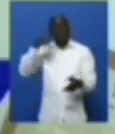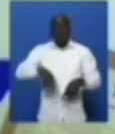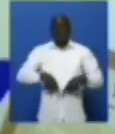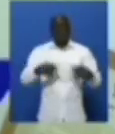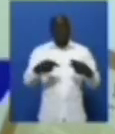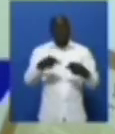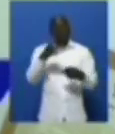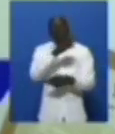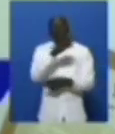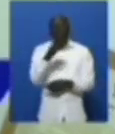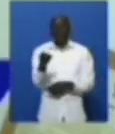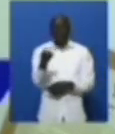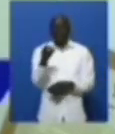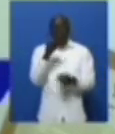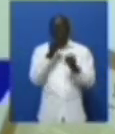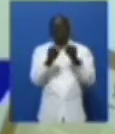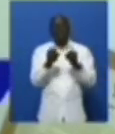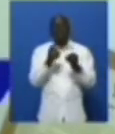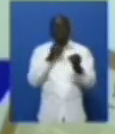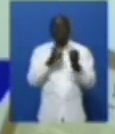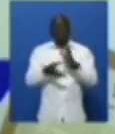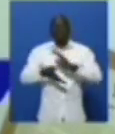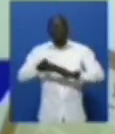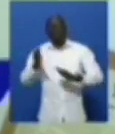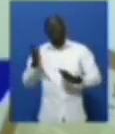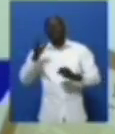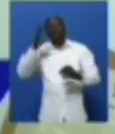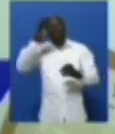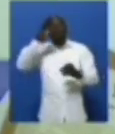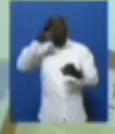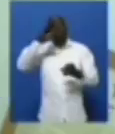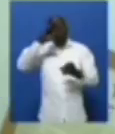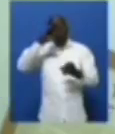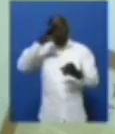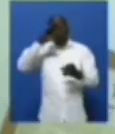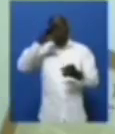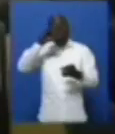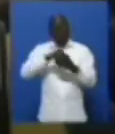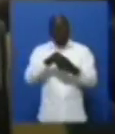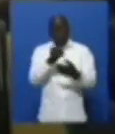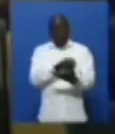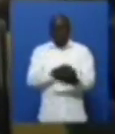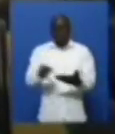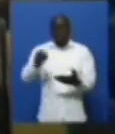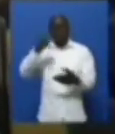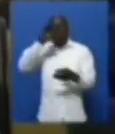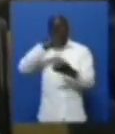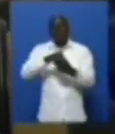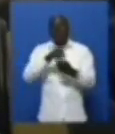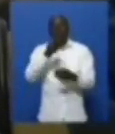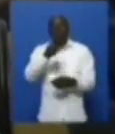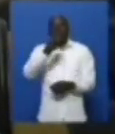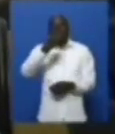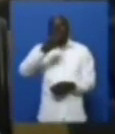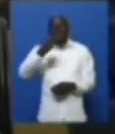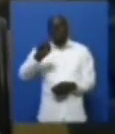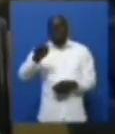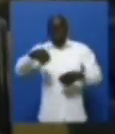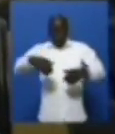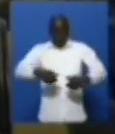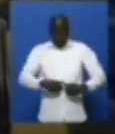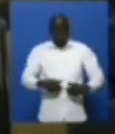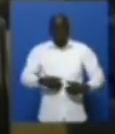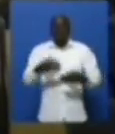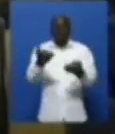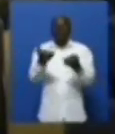qu'il allait faire partir des inscrits au Panthéon. La jeunesse burkinabé a besoin de modèles